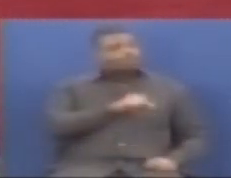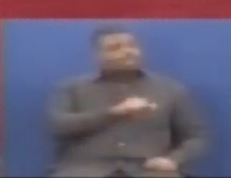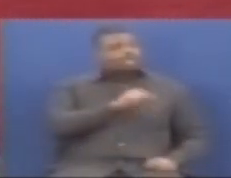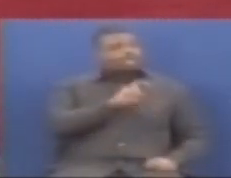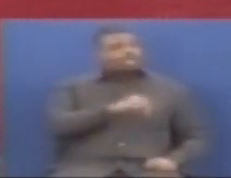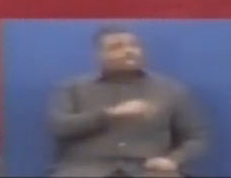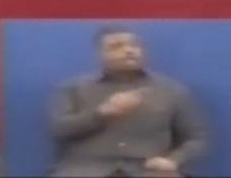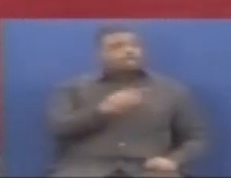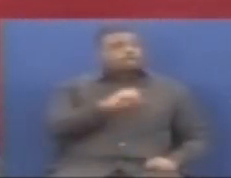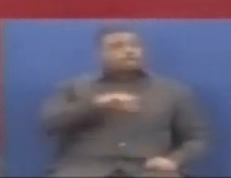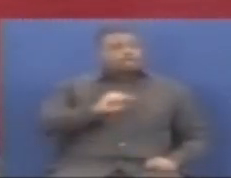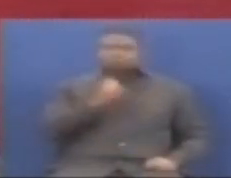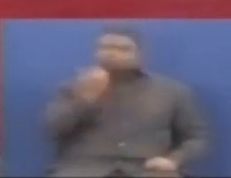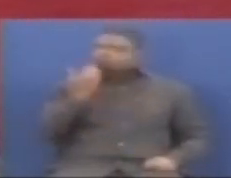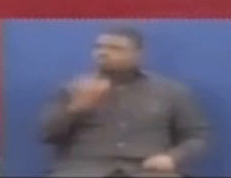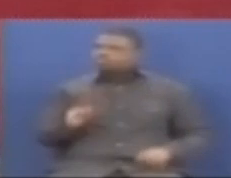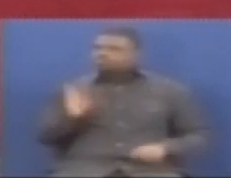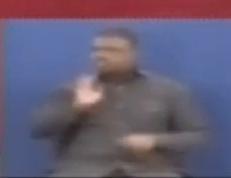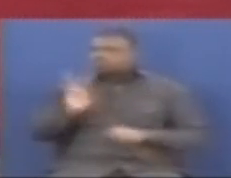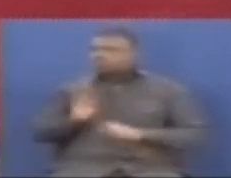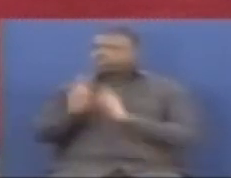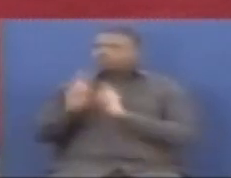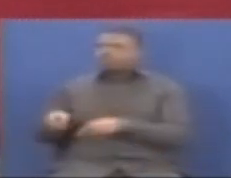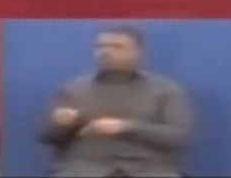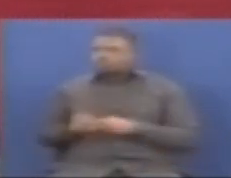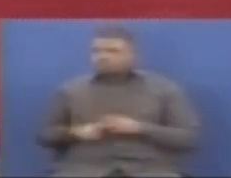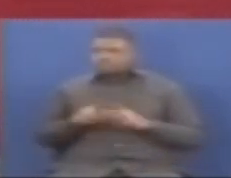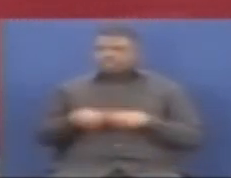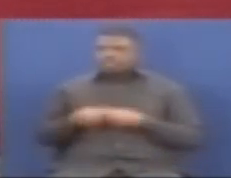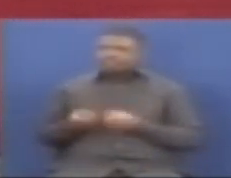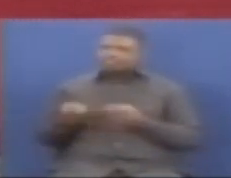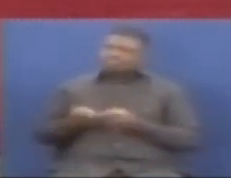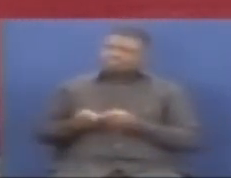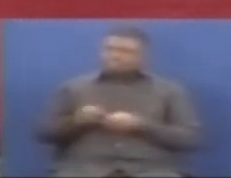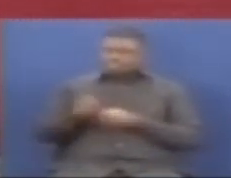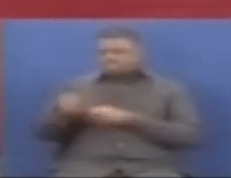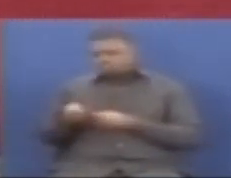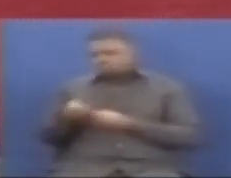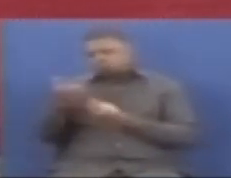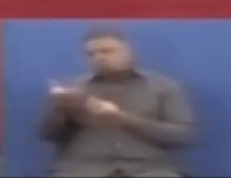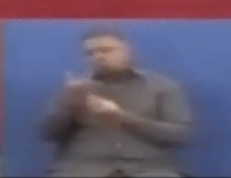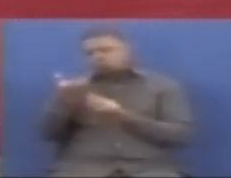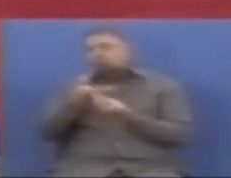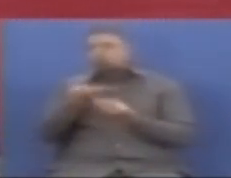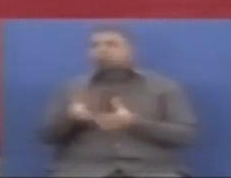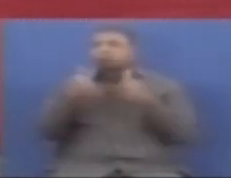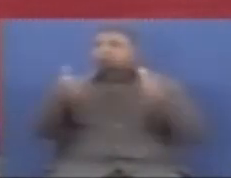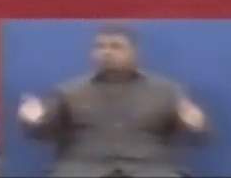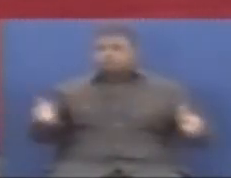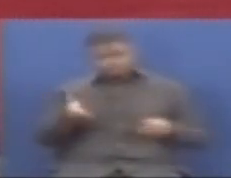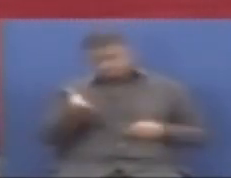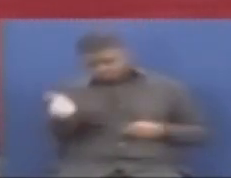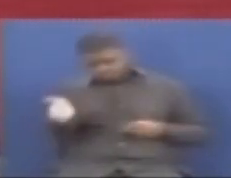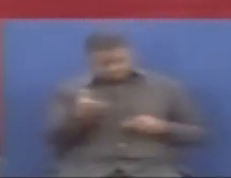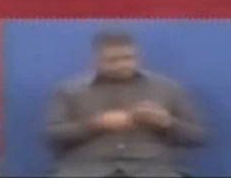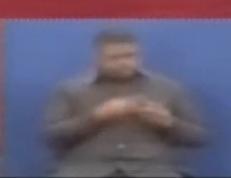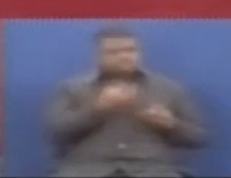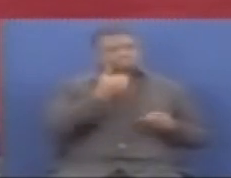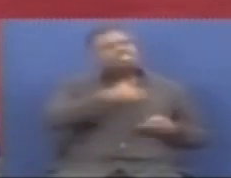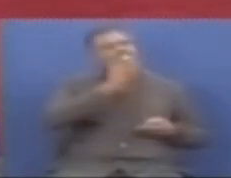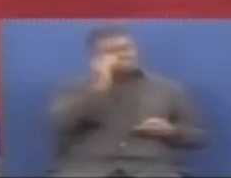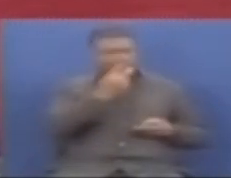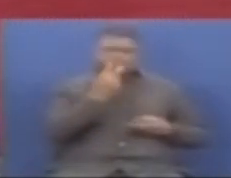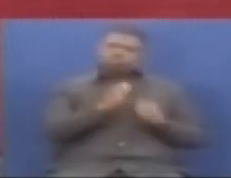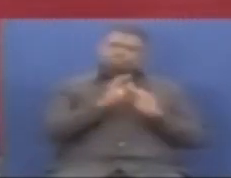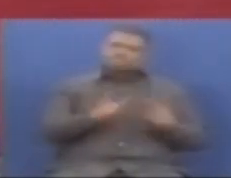mpaka Lalago ambayo inaunganisha mkoa wa Arusha na mkoa wa Simiyu, na umekuwa kuna ukarabati mdogo mdogo unafanyika mara kwa mara ambayo inagharimu fedha